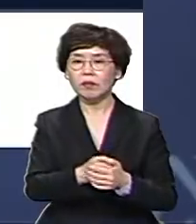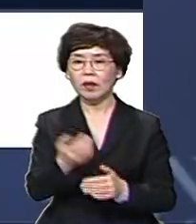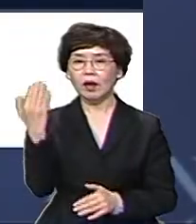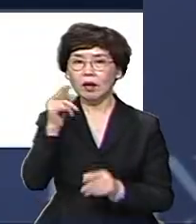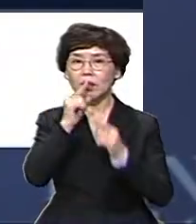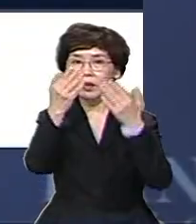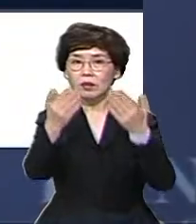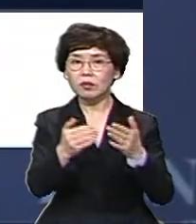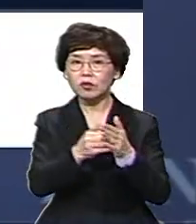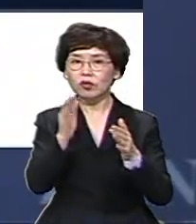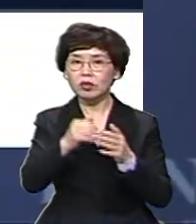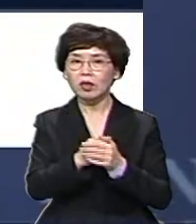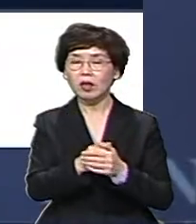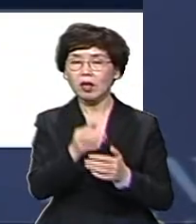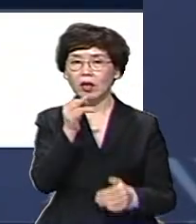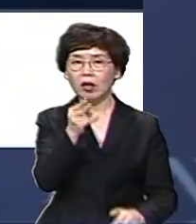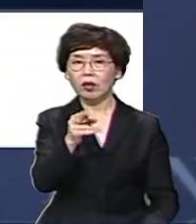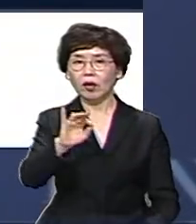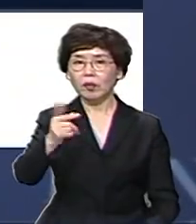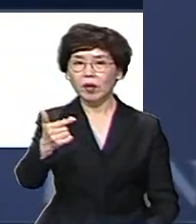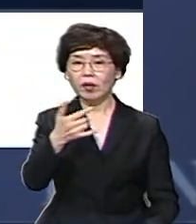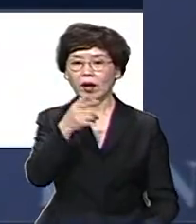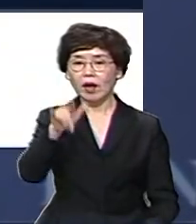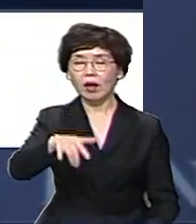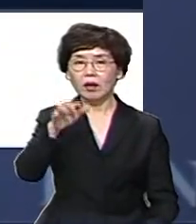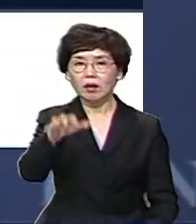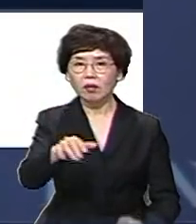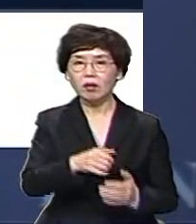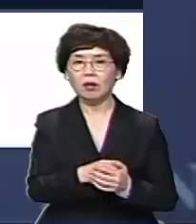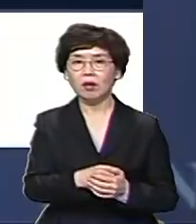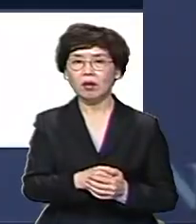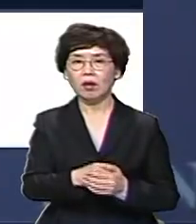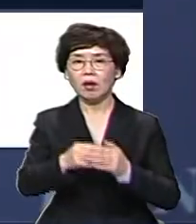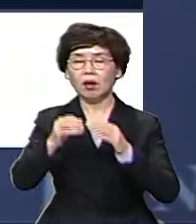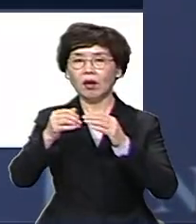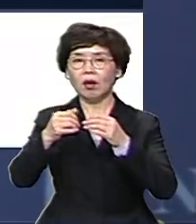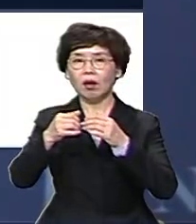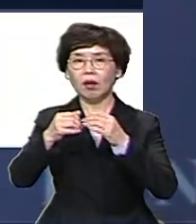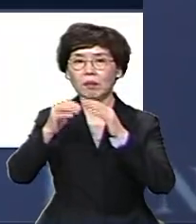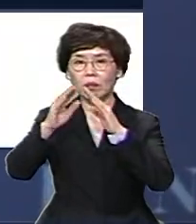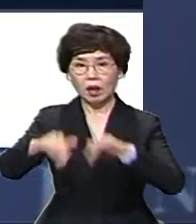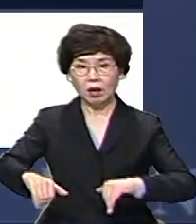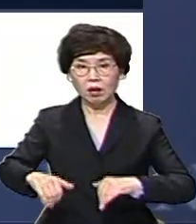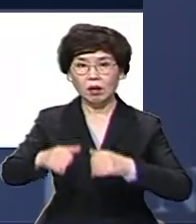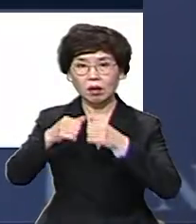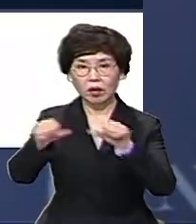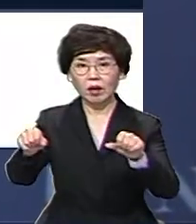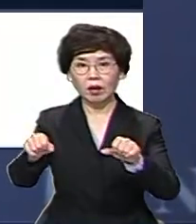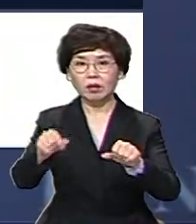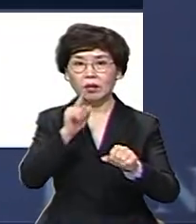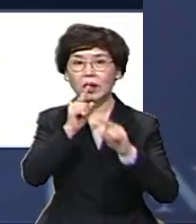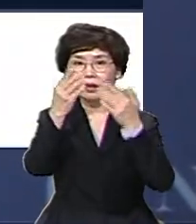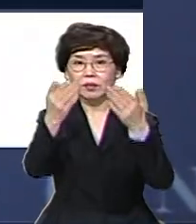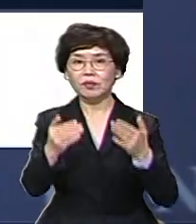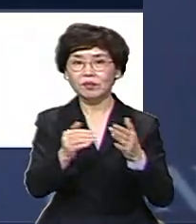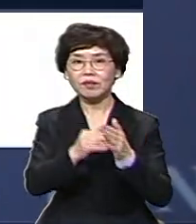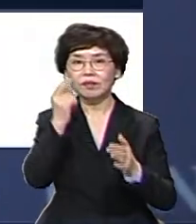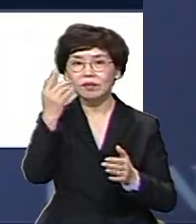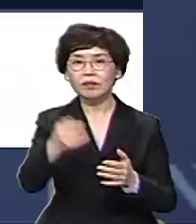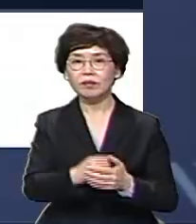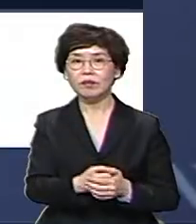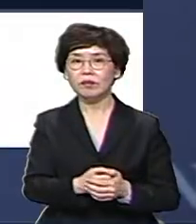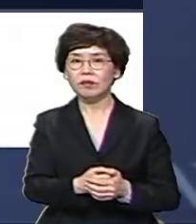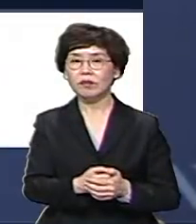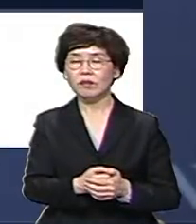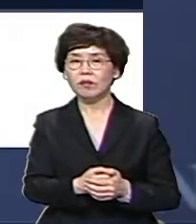그동안 쌓아놓은 신뢰를 무너뜨리는 것은 아니라고 생각합니다. 파트너십은 훌륭합니다. 좀 더 자세하게 여쭤보겠습니다. 아까 말씀하실 때